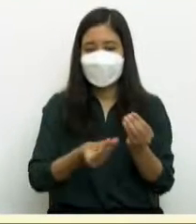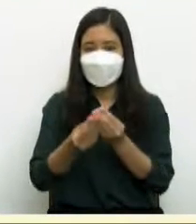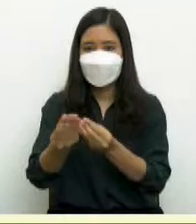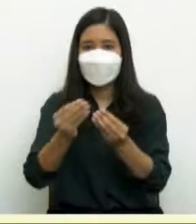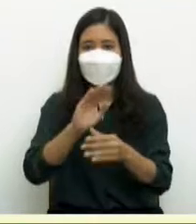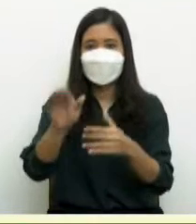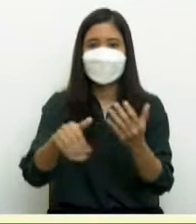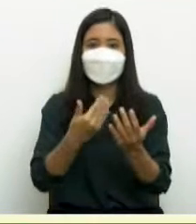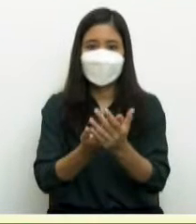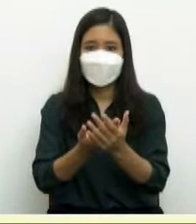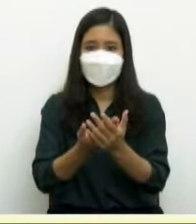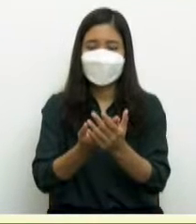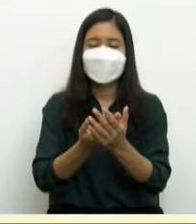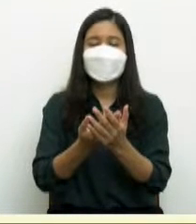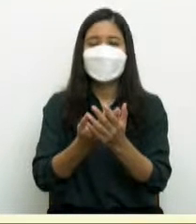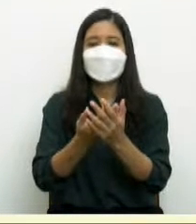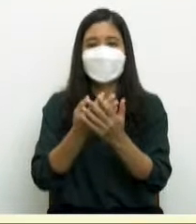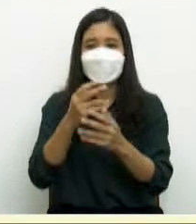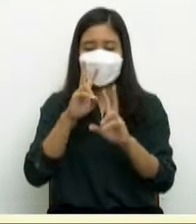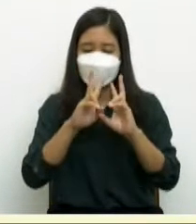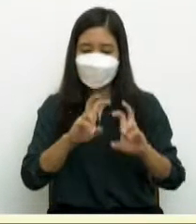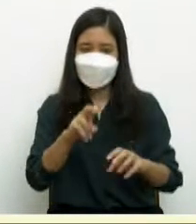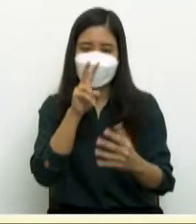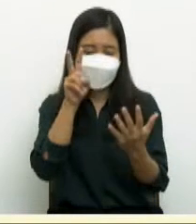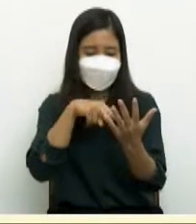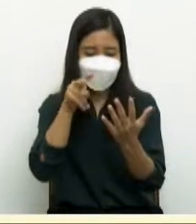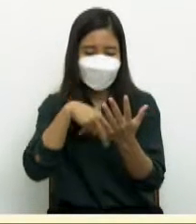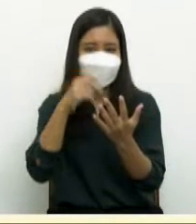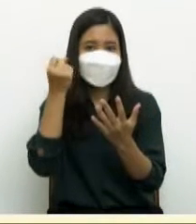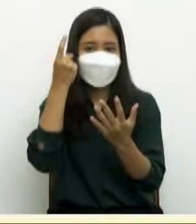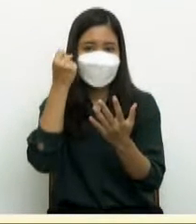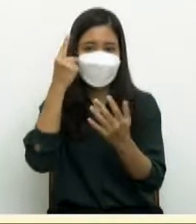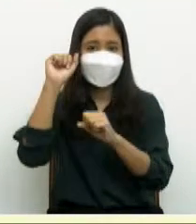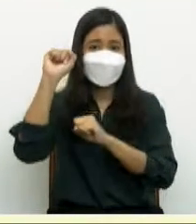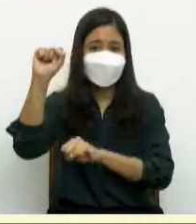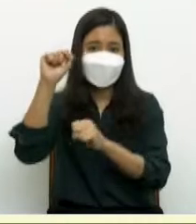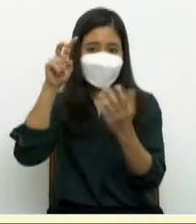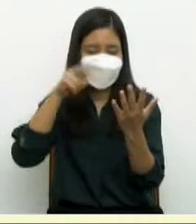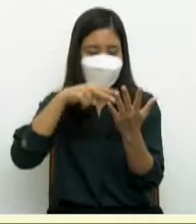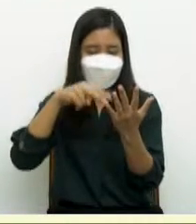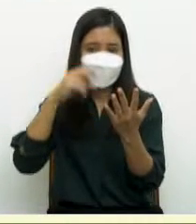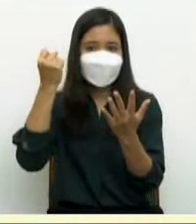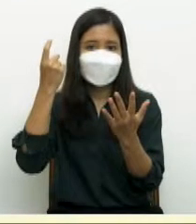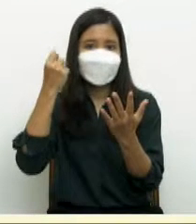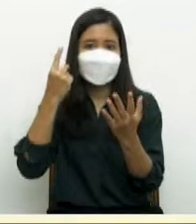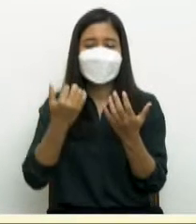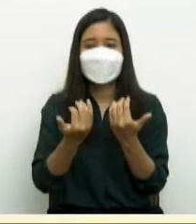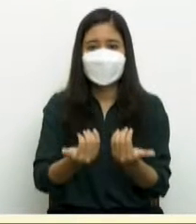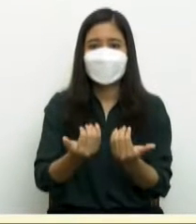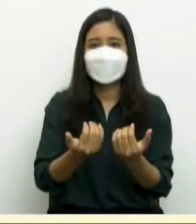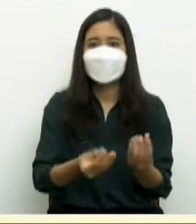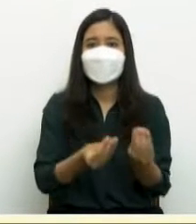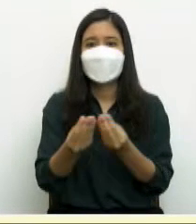นะครับศึกษาและอ่านประกาศนี้ให้เข้าใจซึ่งผมที่บ้ามันส่งผลกระทบต่อ